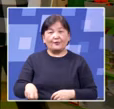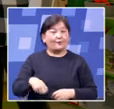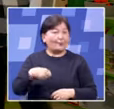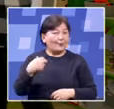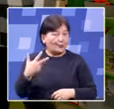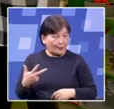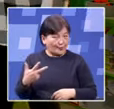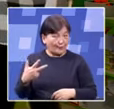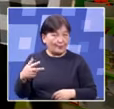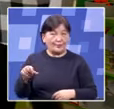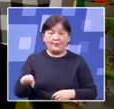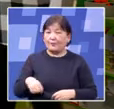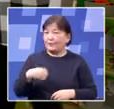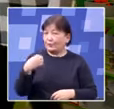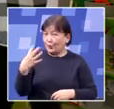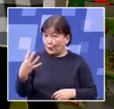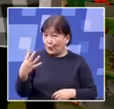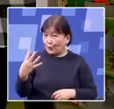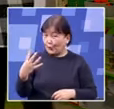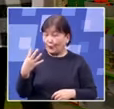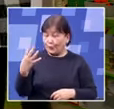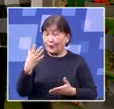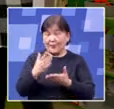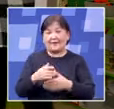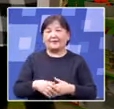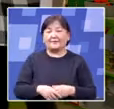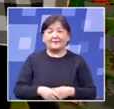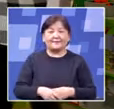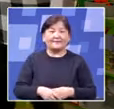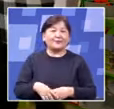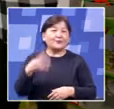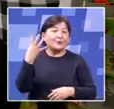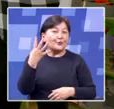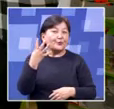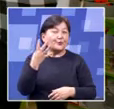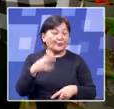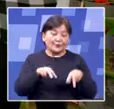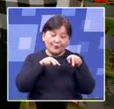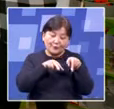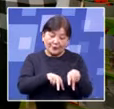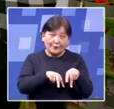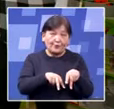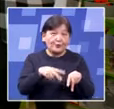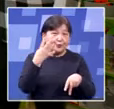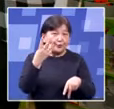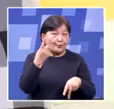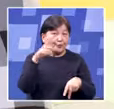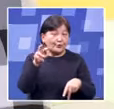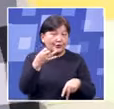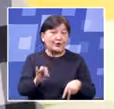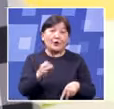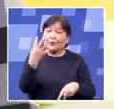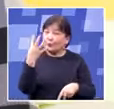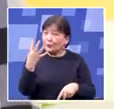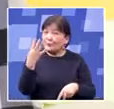2 3 4. Тэгэхээр дөрөв хөлтэй амтд маань дөрөв